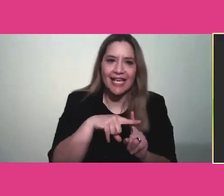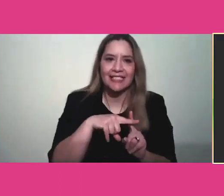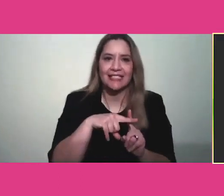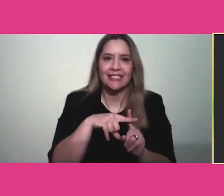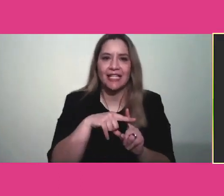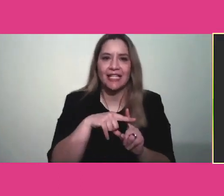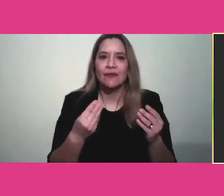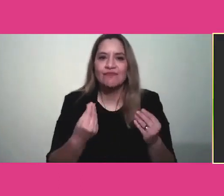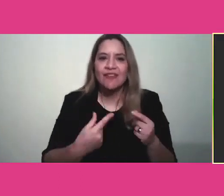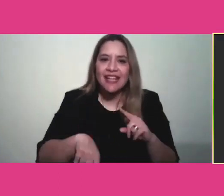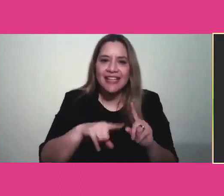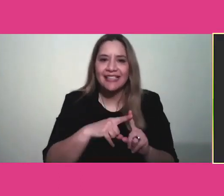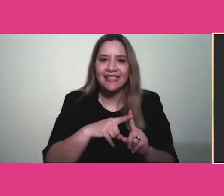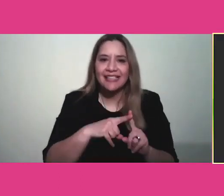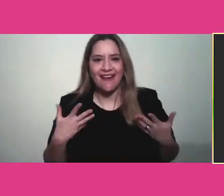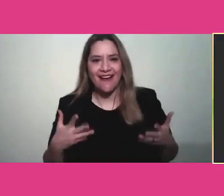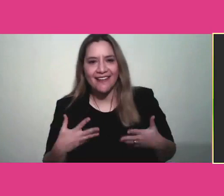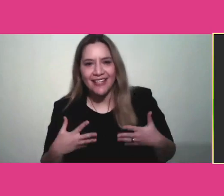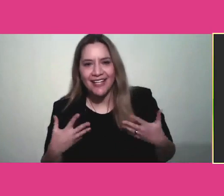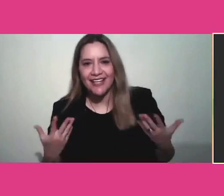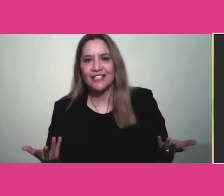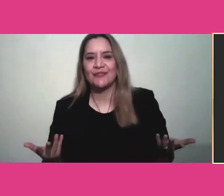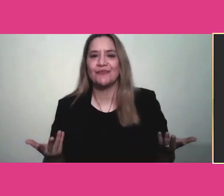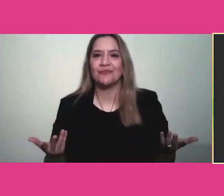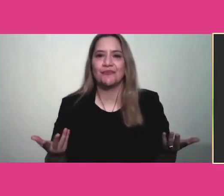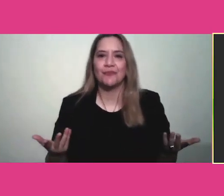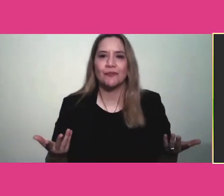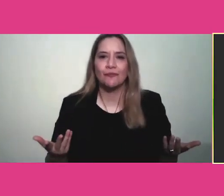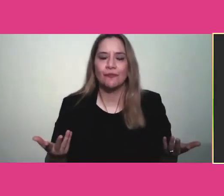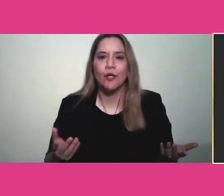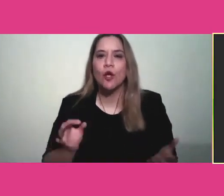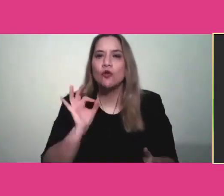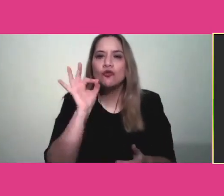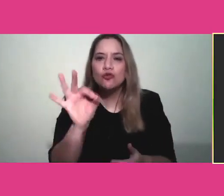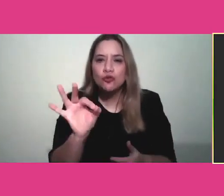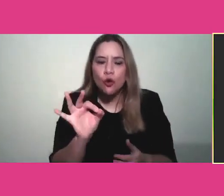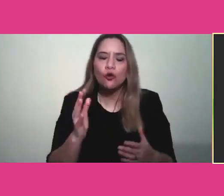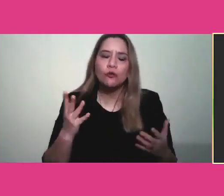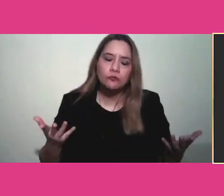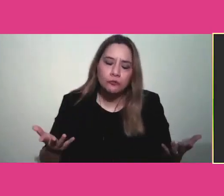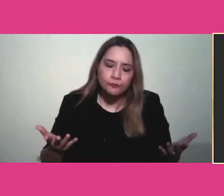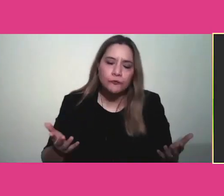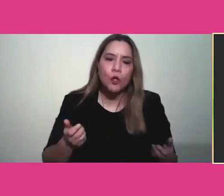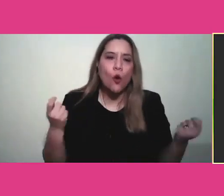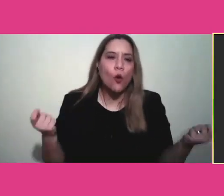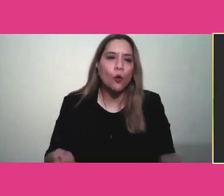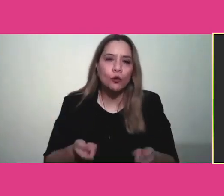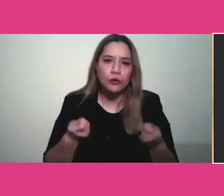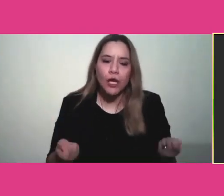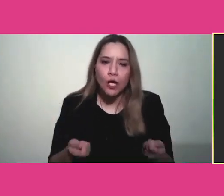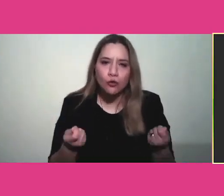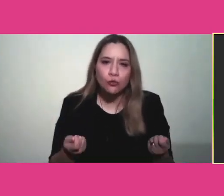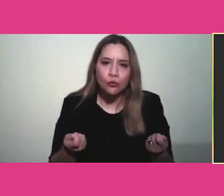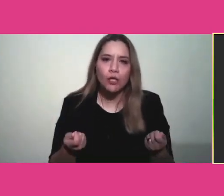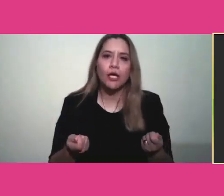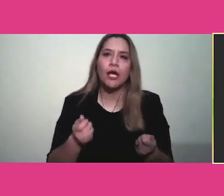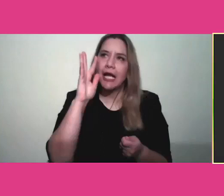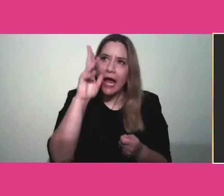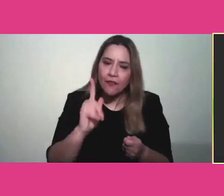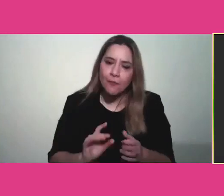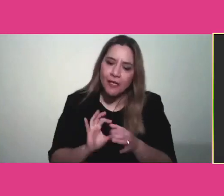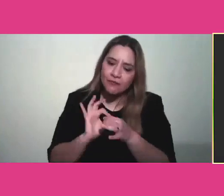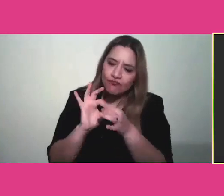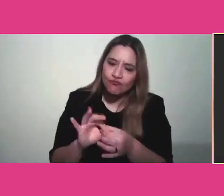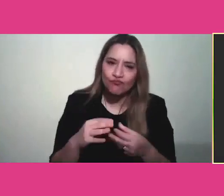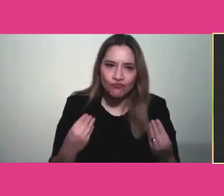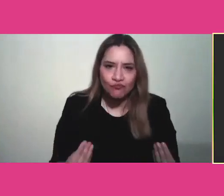θετική αύρα και να ξεκινήσουμε να μπορέσουμε να συνεχίζουμε με ό,τι κάνουμε κατά τη διάρκεια της ημέρας. Το